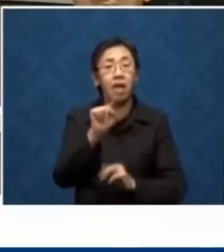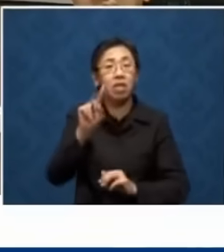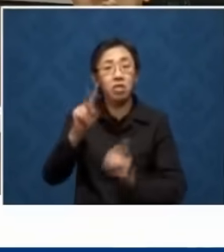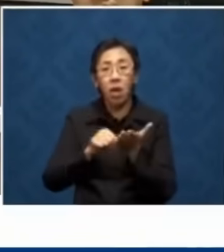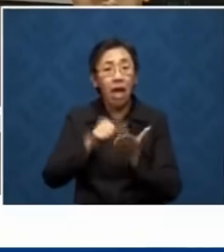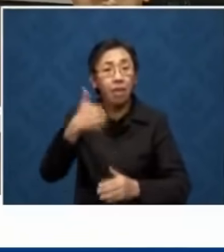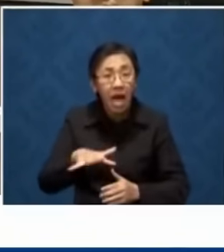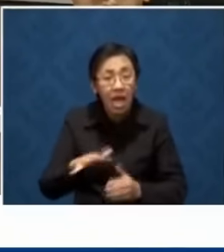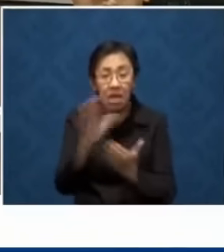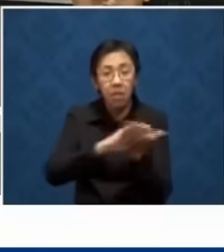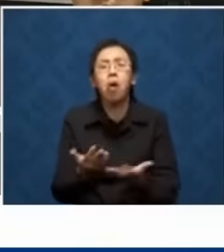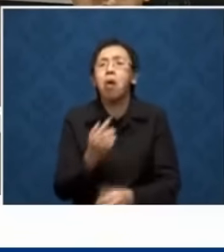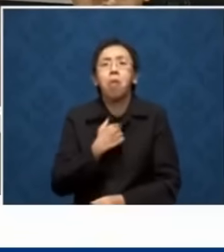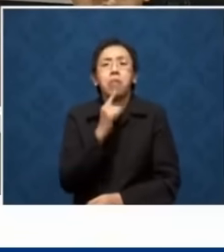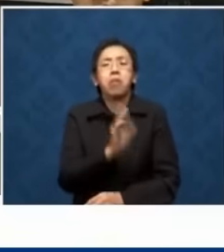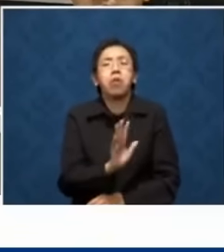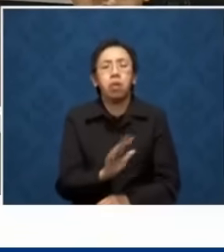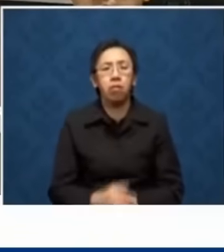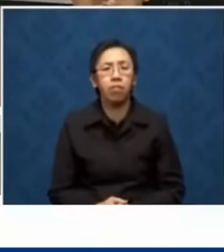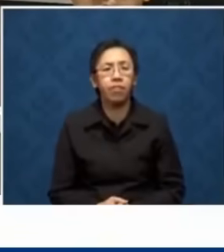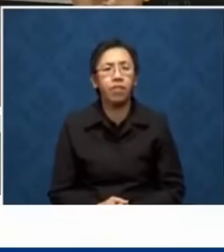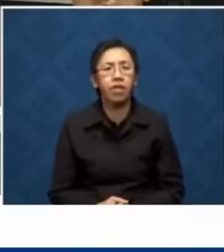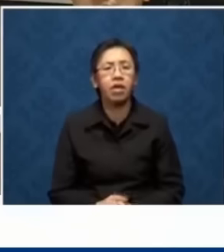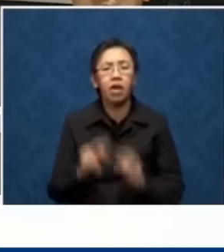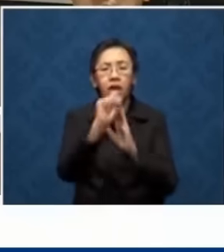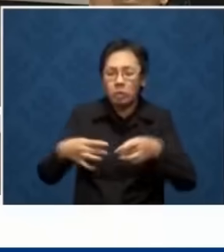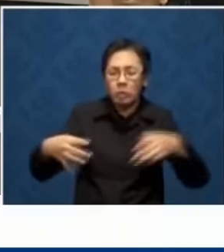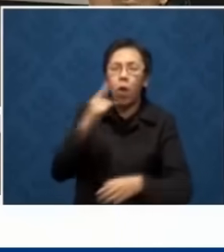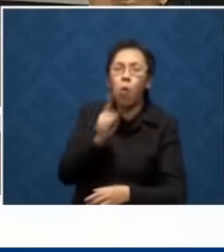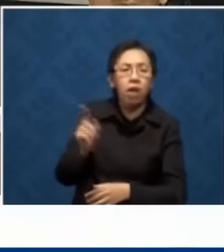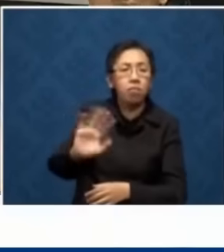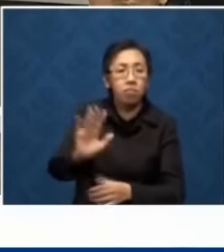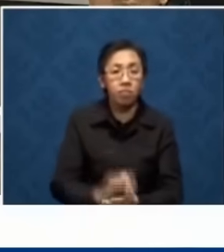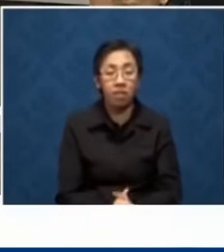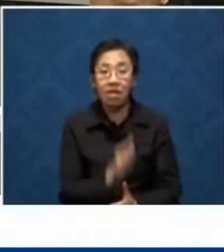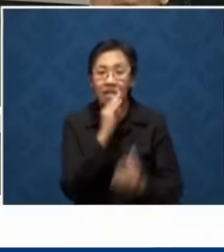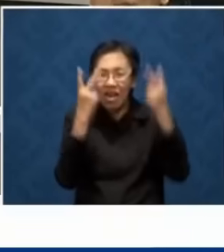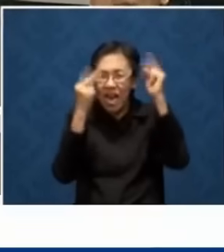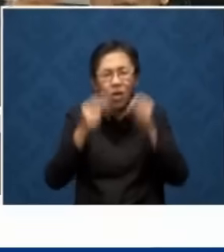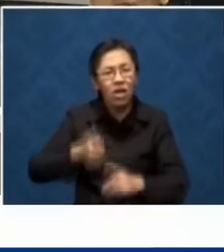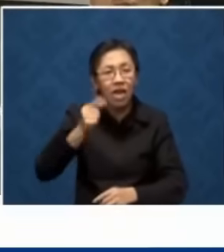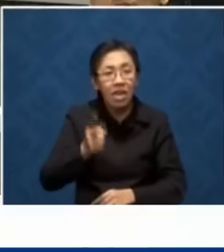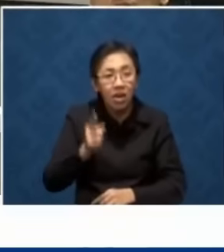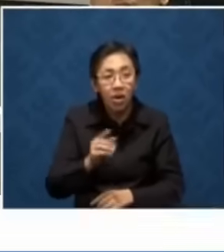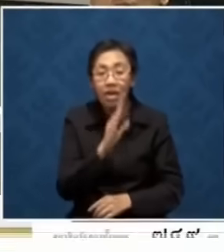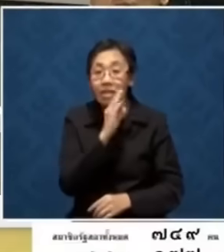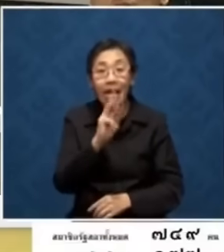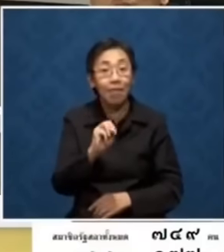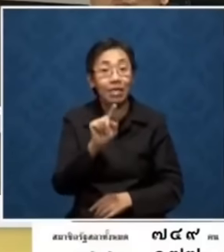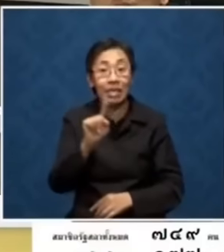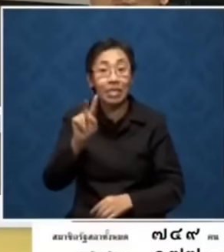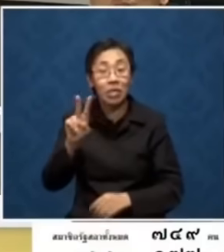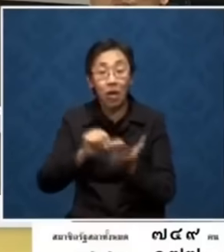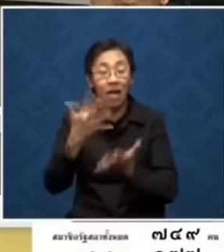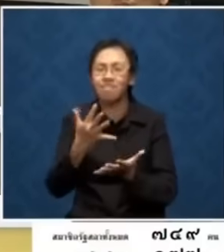แล้วมันจะล่มจมผมไม่ว่าเลยท่านเสนอนโยบาย 2-300 ข้อท่านได้เป็นนายกแน่ถ้าไม่มี112